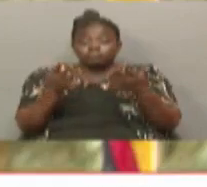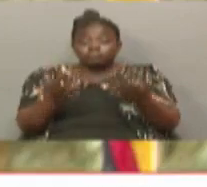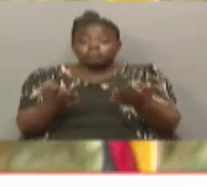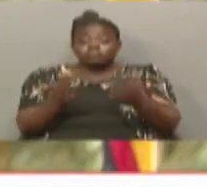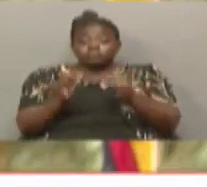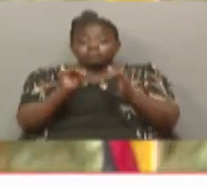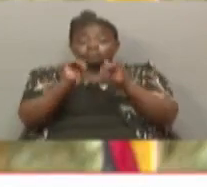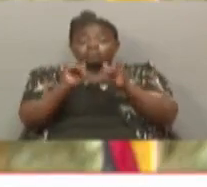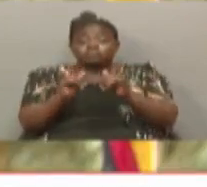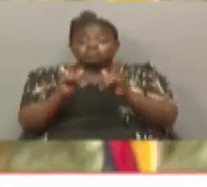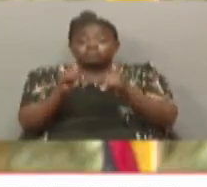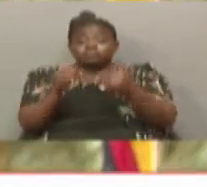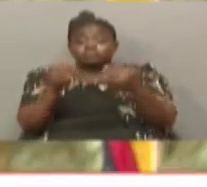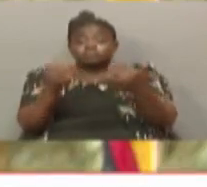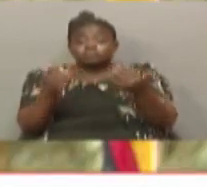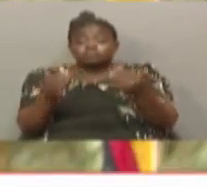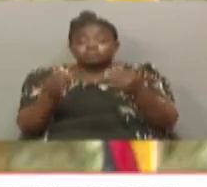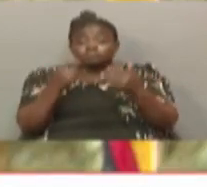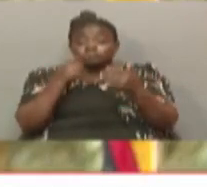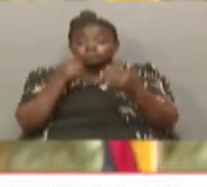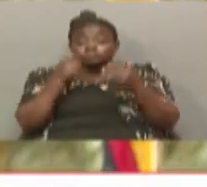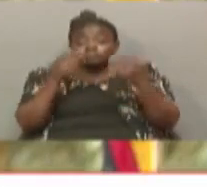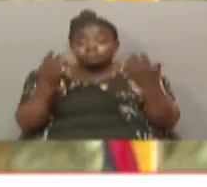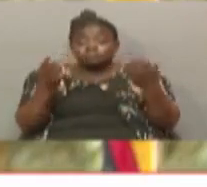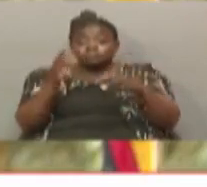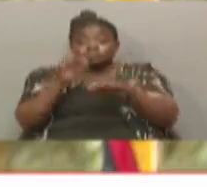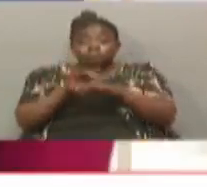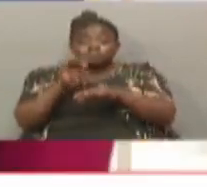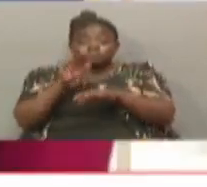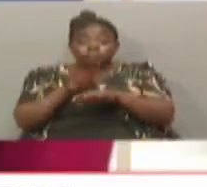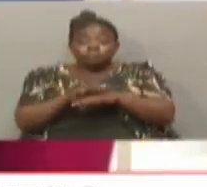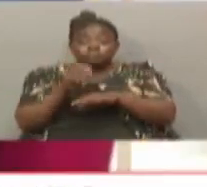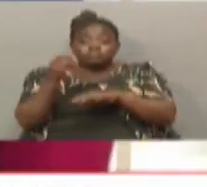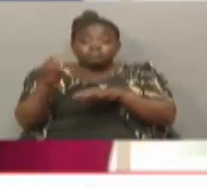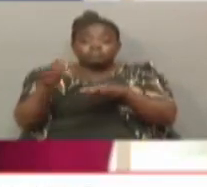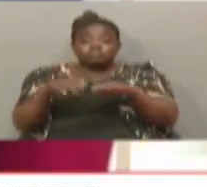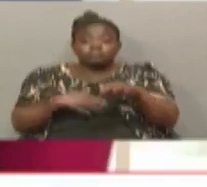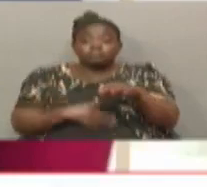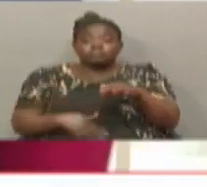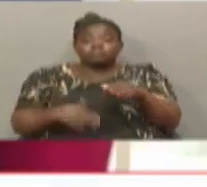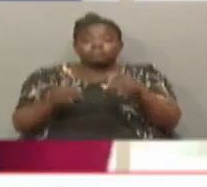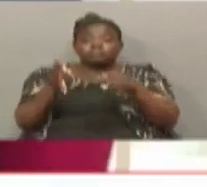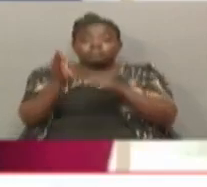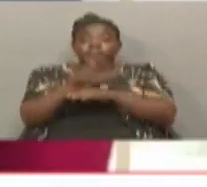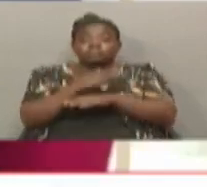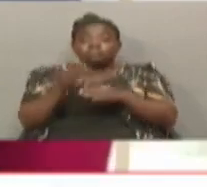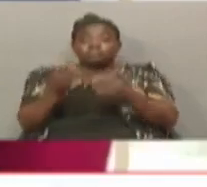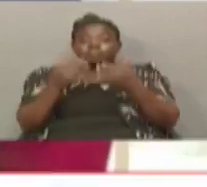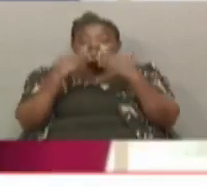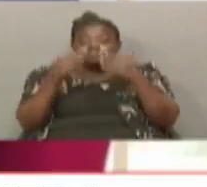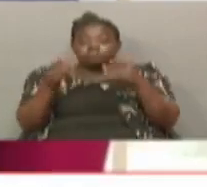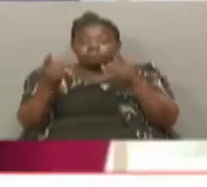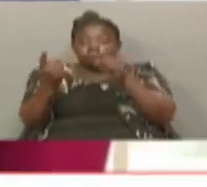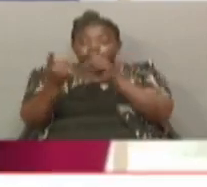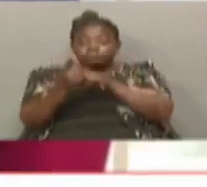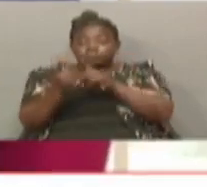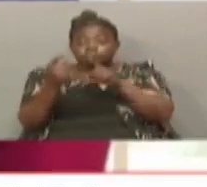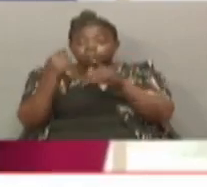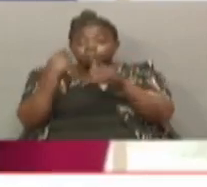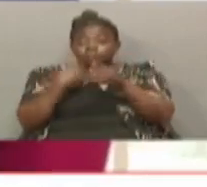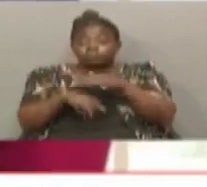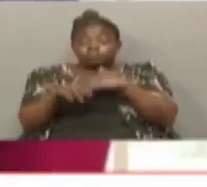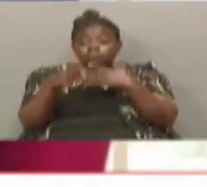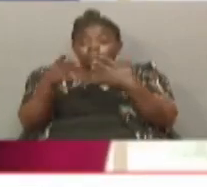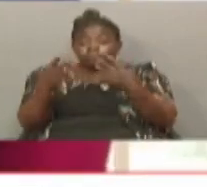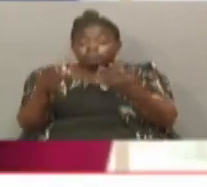netuzireka netusigana na ziri eziri ku science. Minisita Ssebuggwawo yeebazizza pulezidenti olw'okusisinkana n'abakulu b'ebika mwategeeza nti tugenda